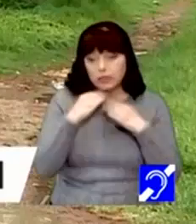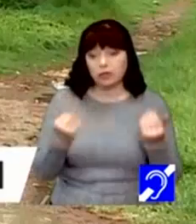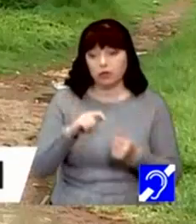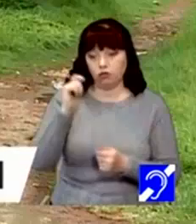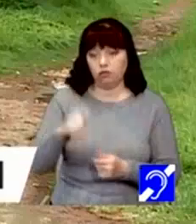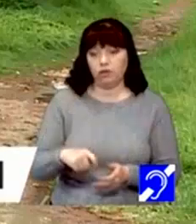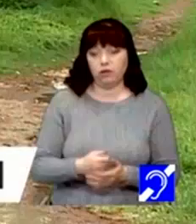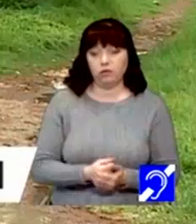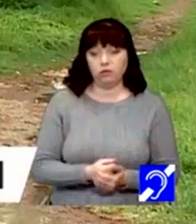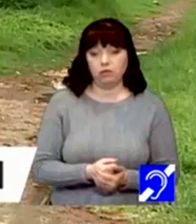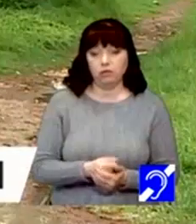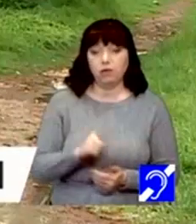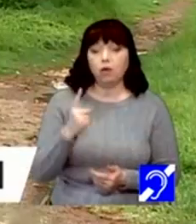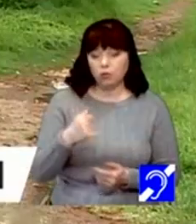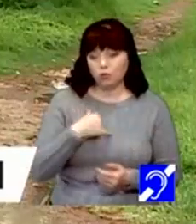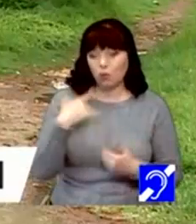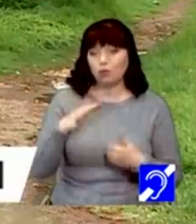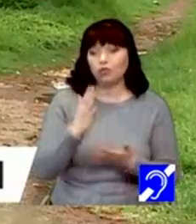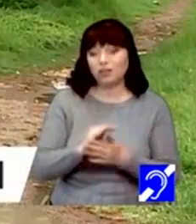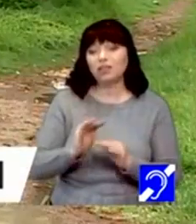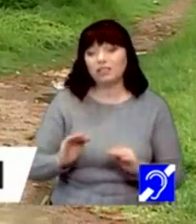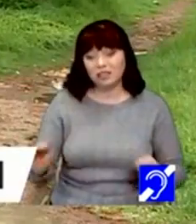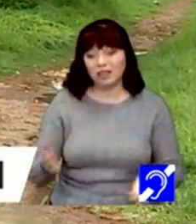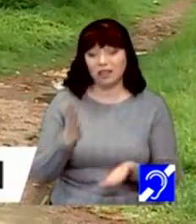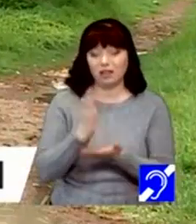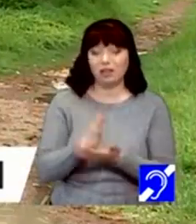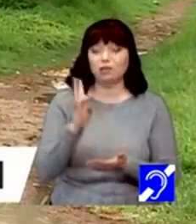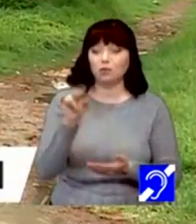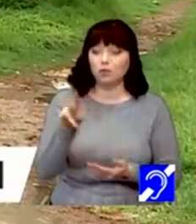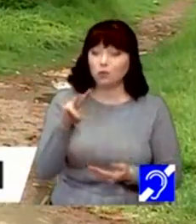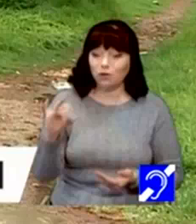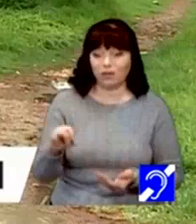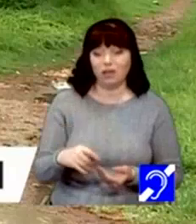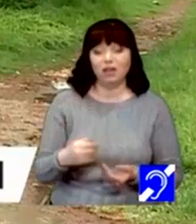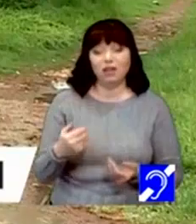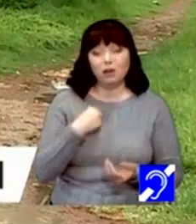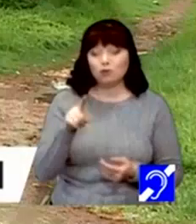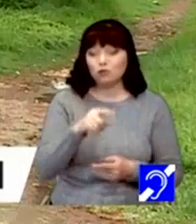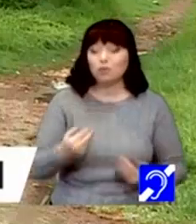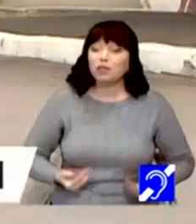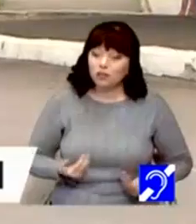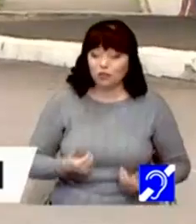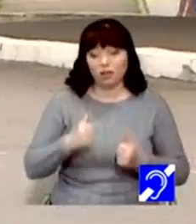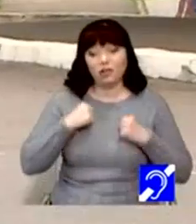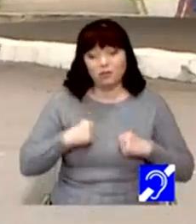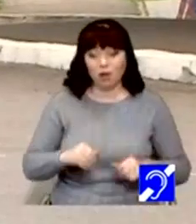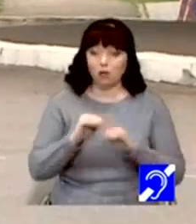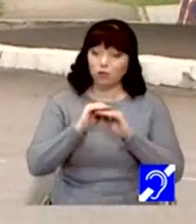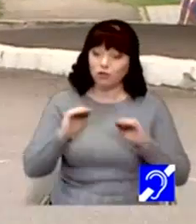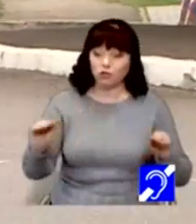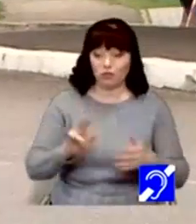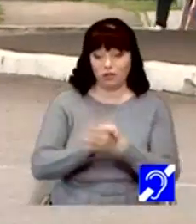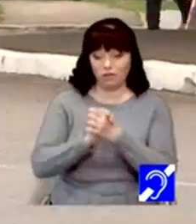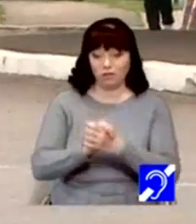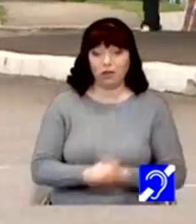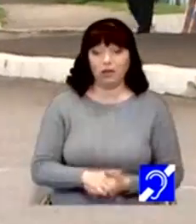cat si avem si nepoti frâna poti ar fi dorit traiasca Macarie impaci si alte martorii